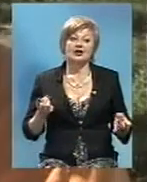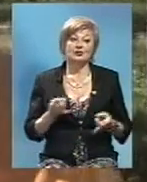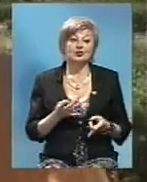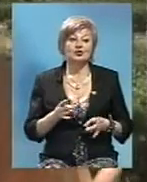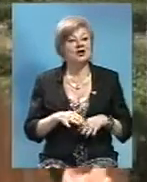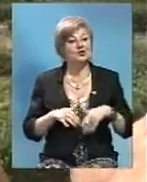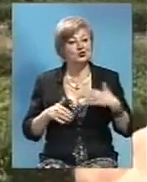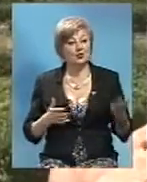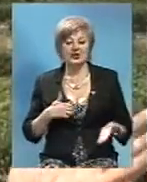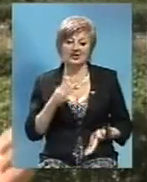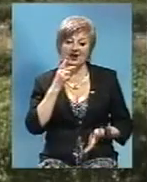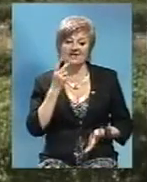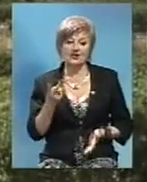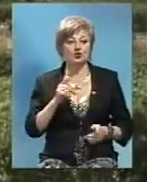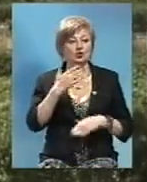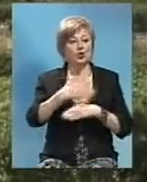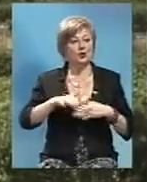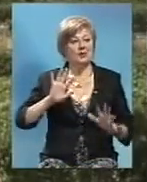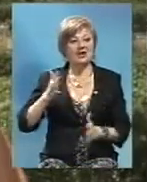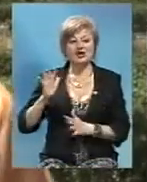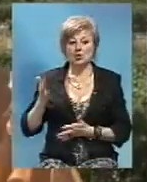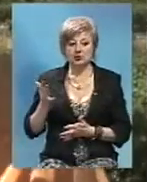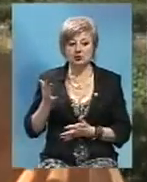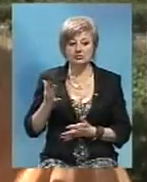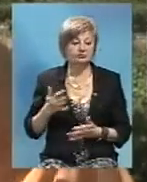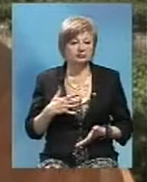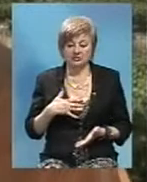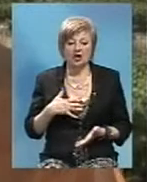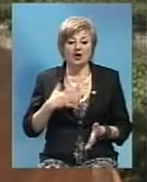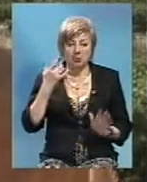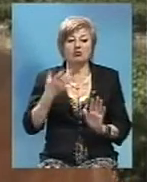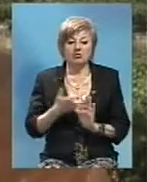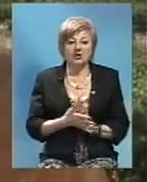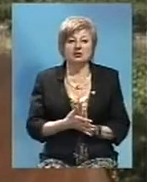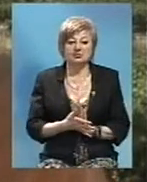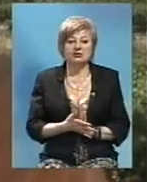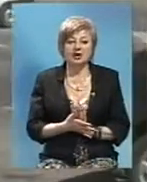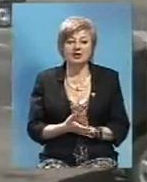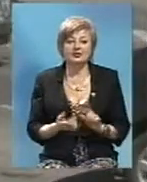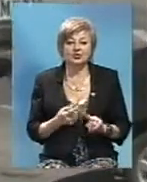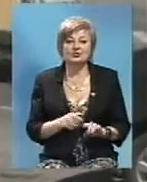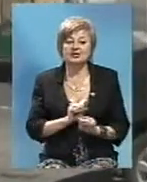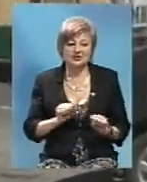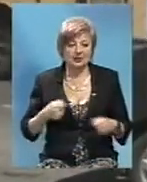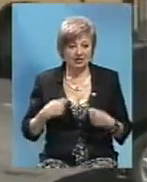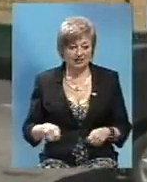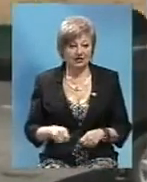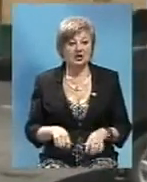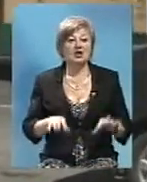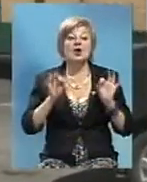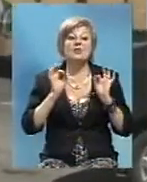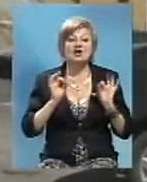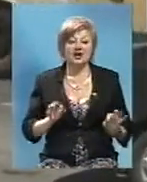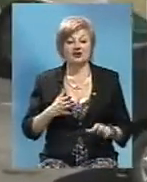что когда я вижу, что происходит на улицах, ну, я как бы понимаю, что, наверное, все-таки ограничения нужны. Правильно, потому что наш